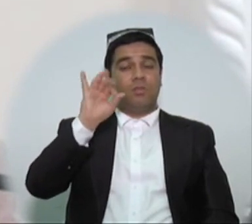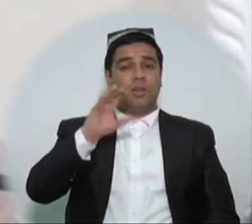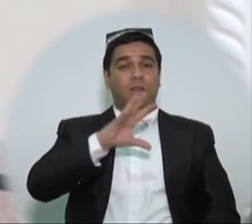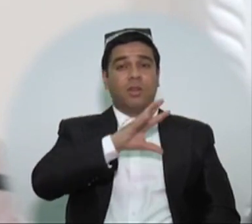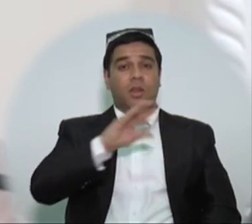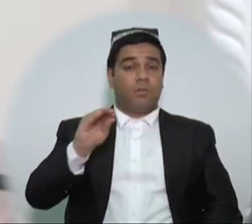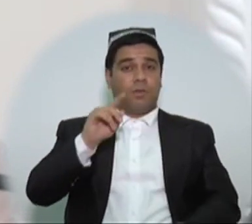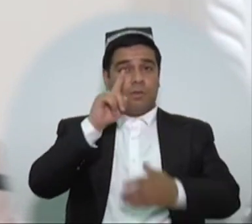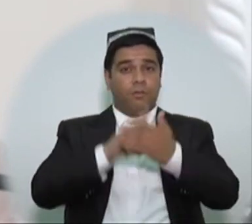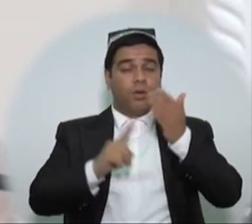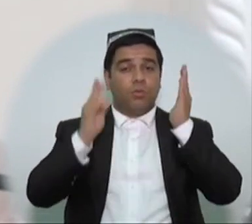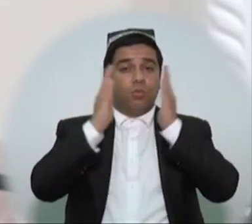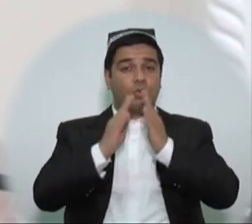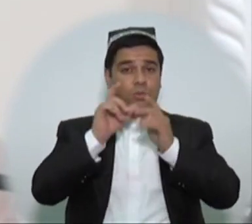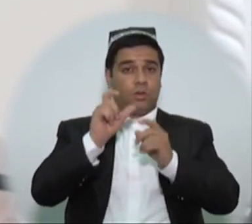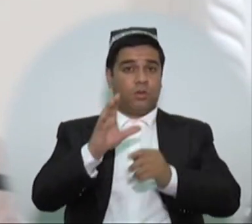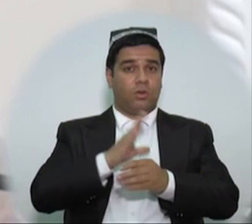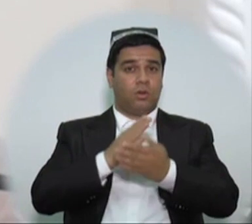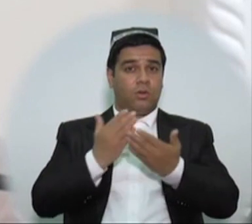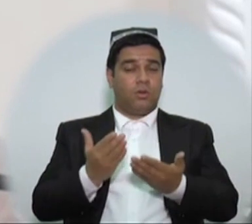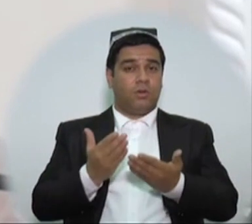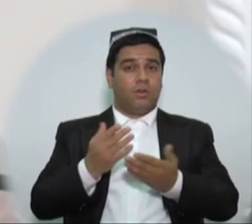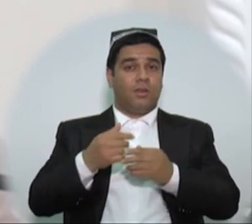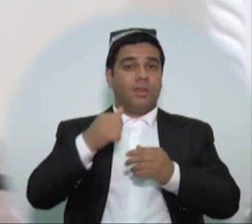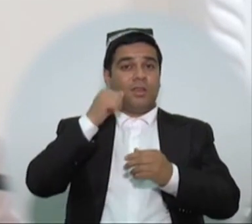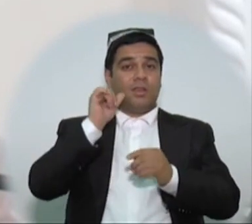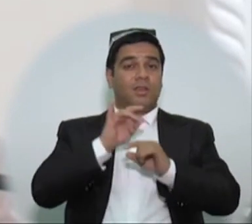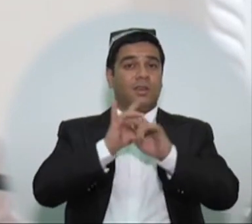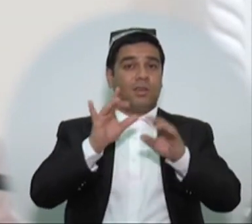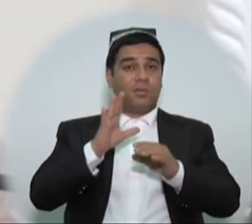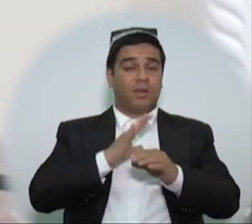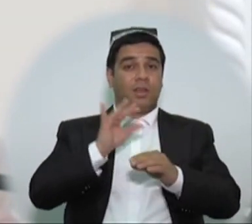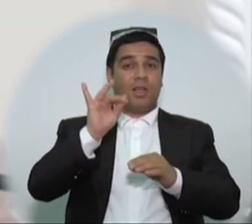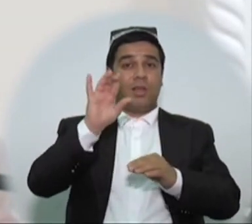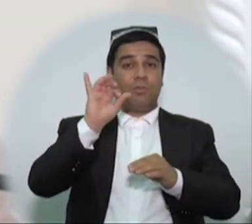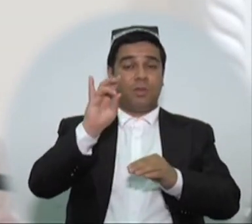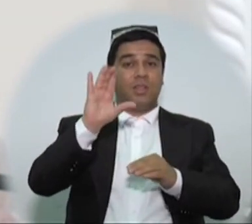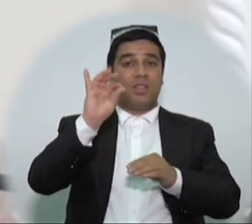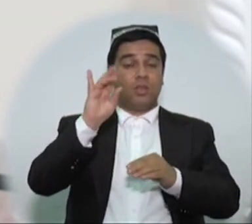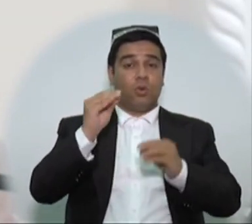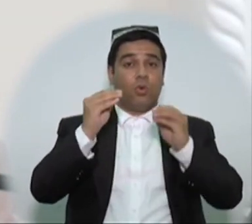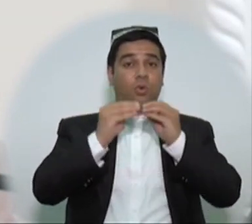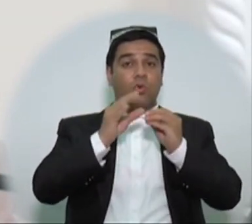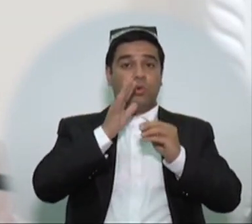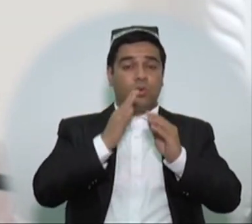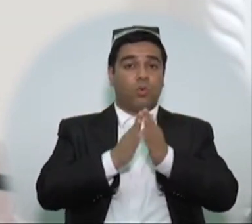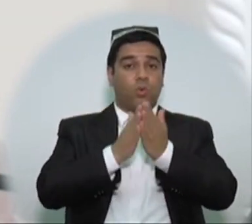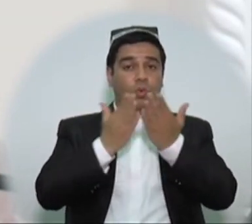muxlis musulmon insonlar. Kecha aytdik, Ibn Sinolar 10 yoshida Qur'onni yodlab bo'lgan